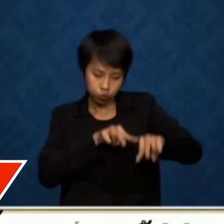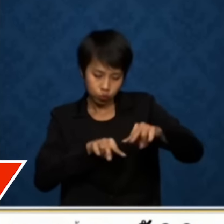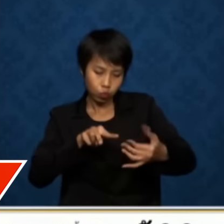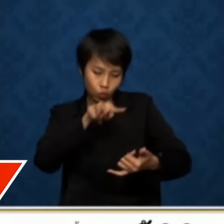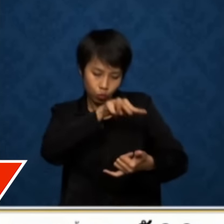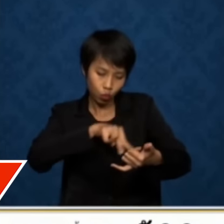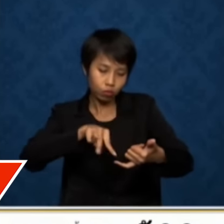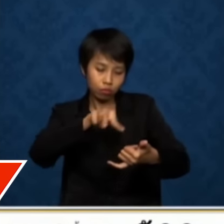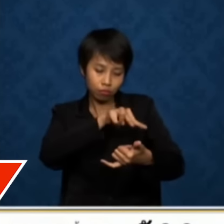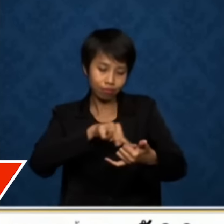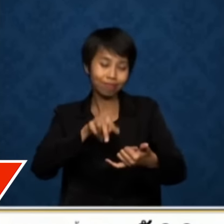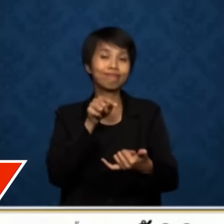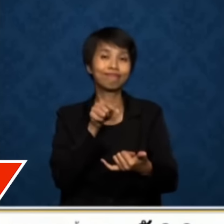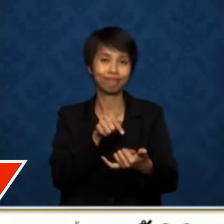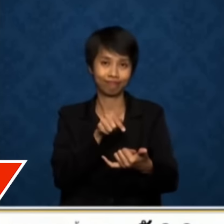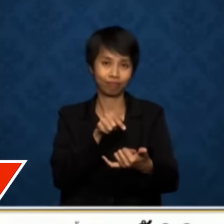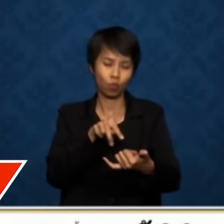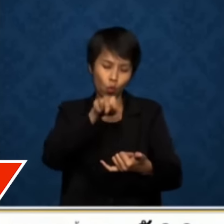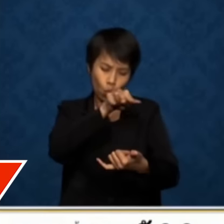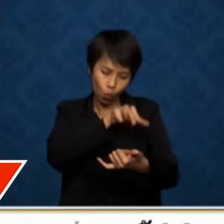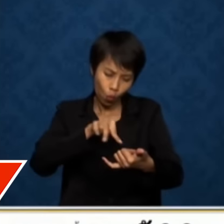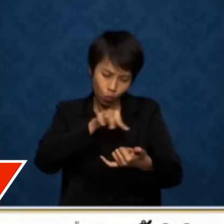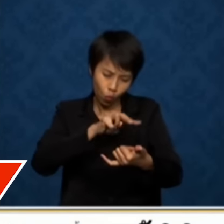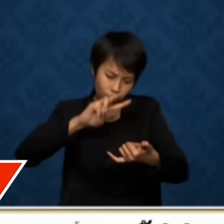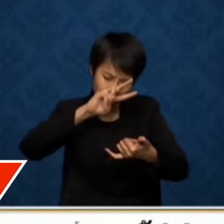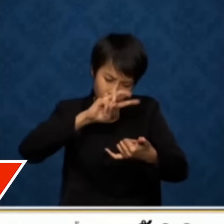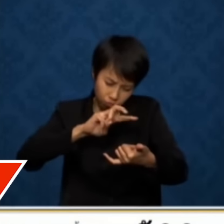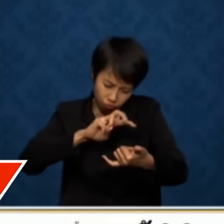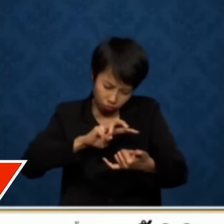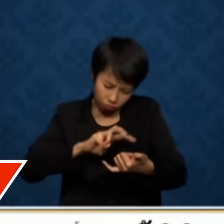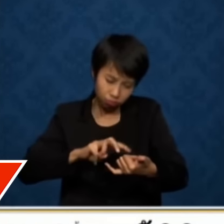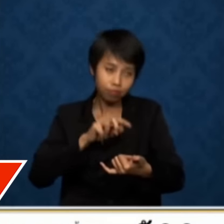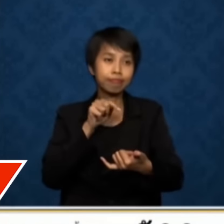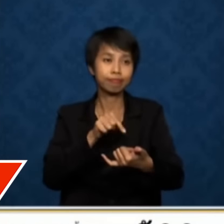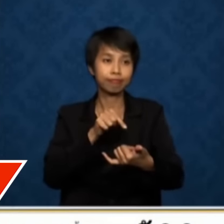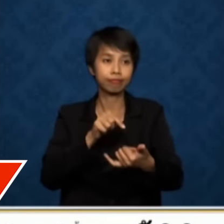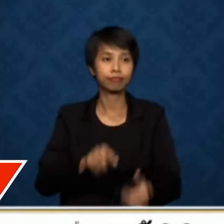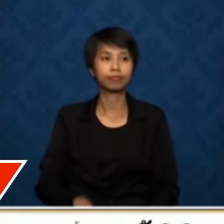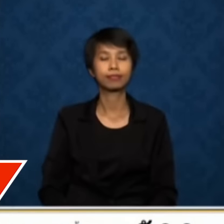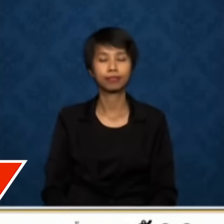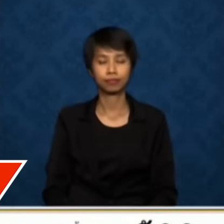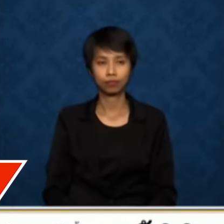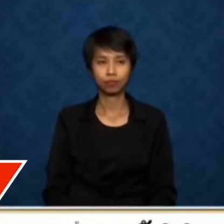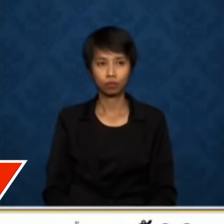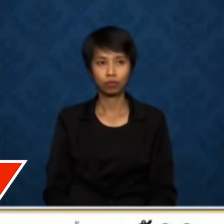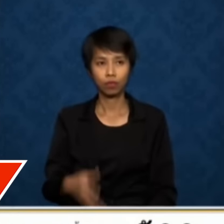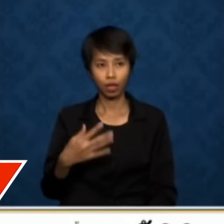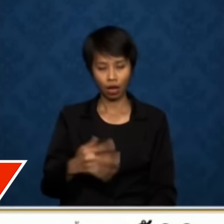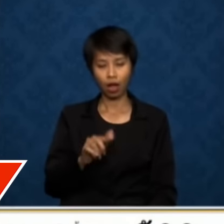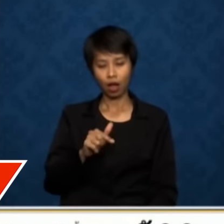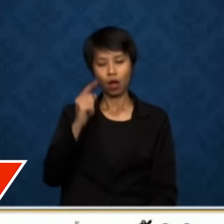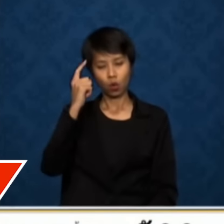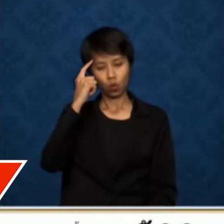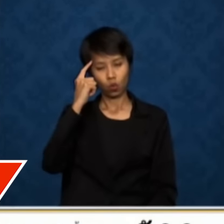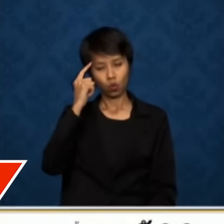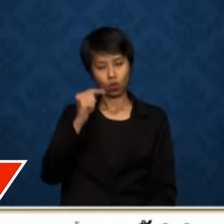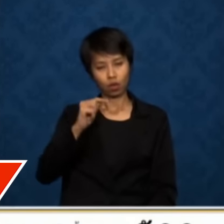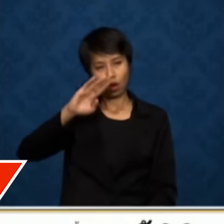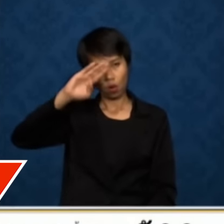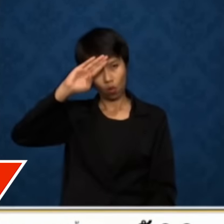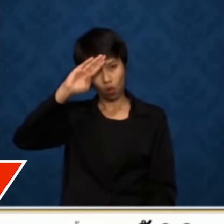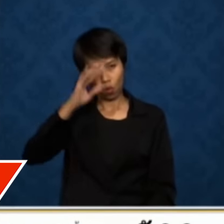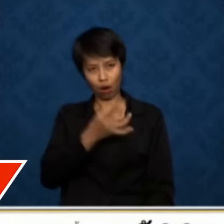านประธานครับตรวจสืบค้นเพิ่มเติมเหล่านี้อันนี้เบื้องต้นนะครับพอจะแยกได้แล้วว่าเฮ้ยไอ้1ใน